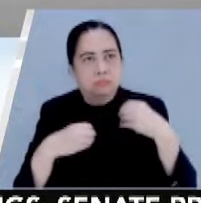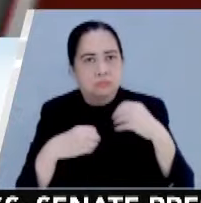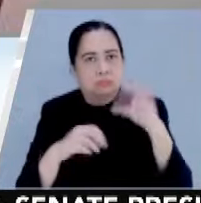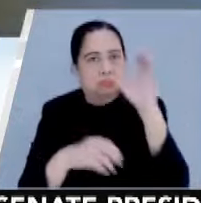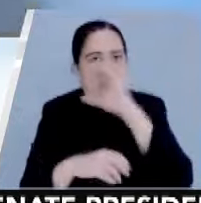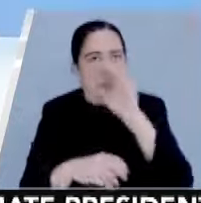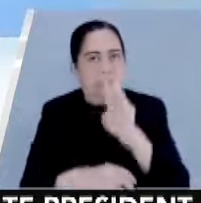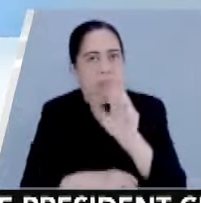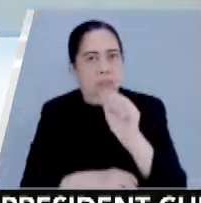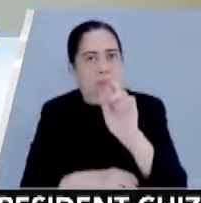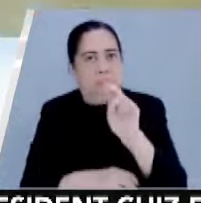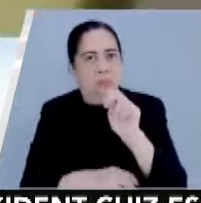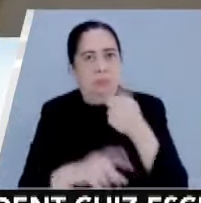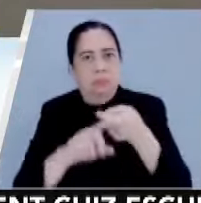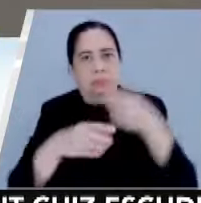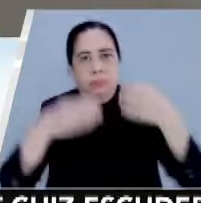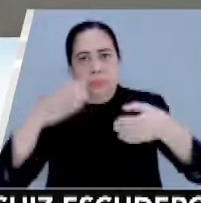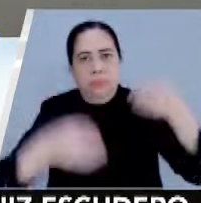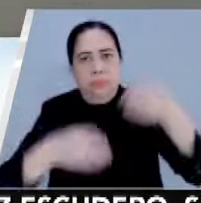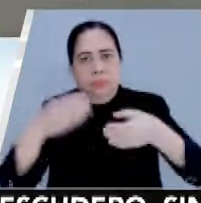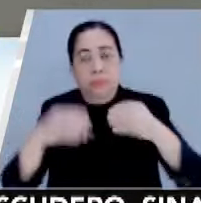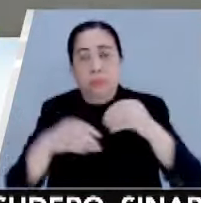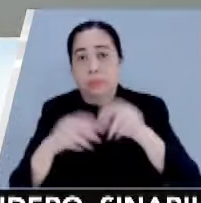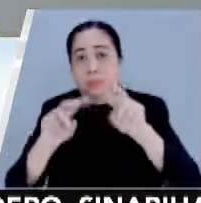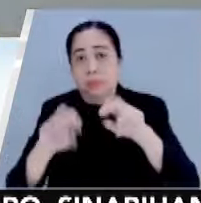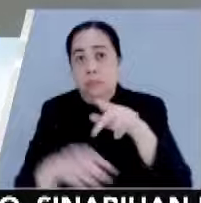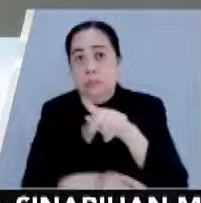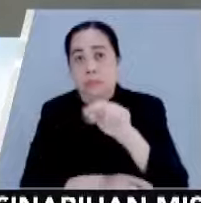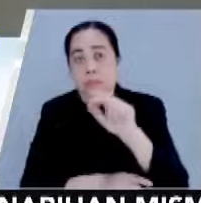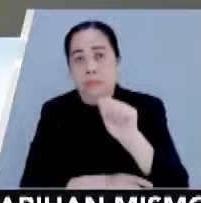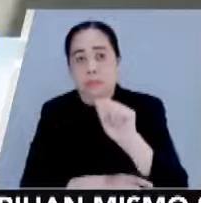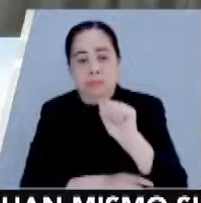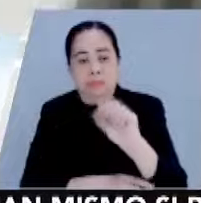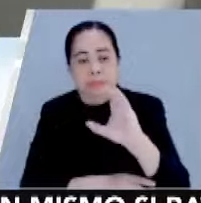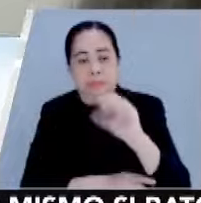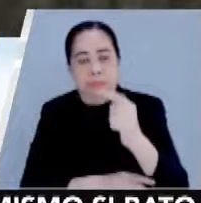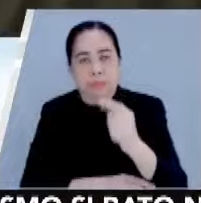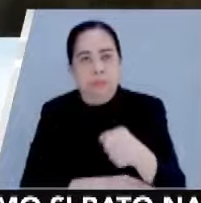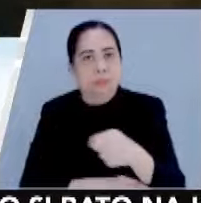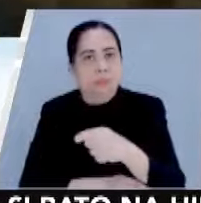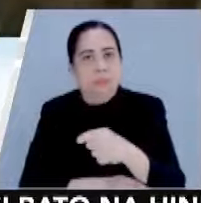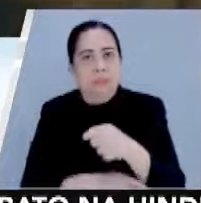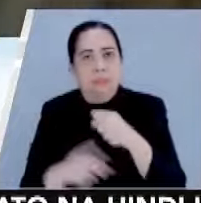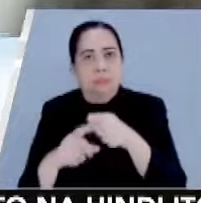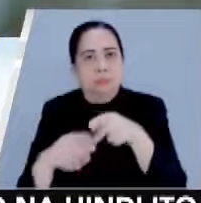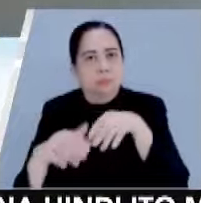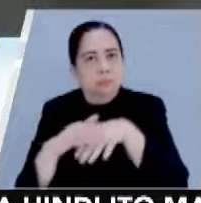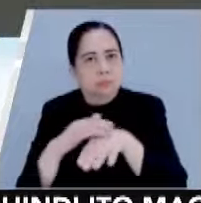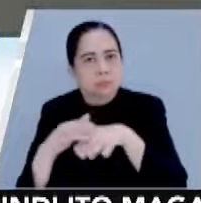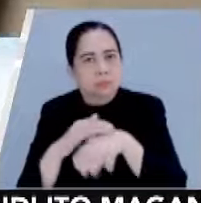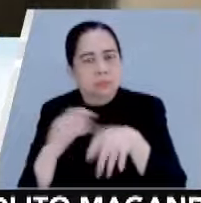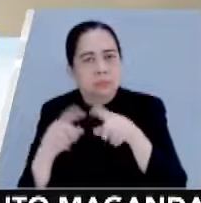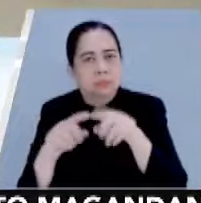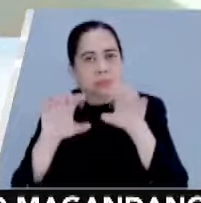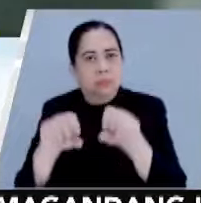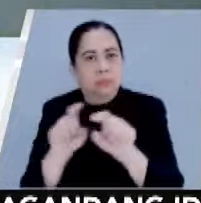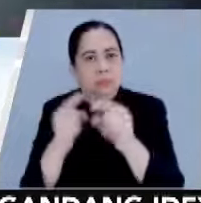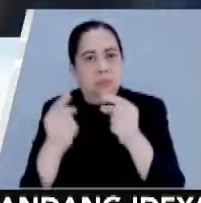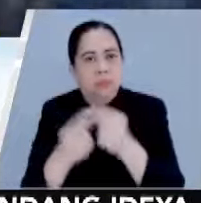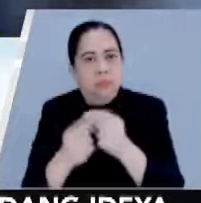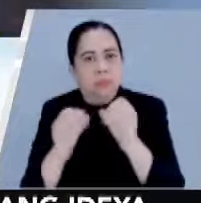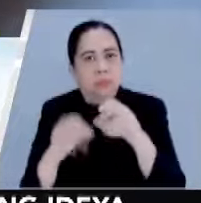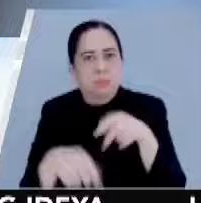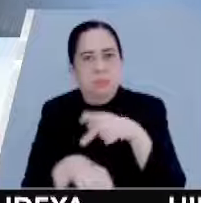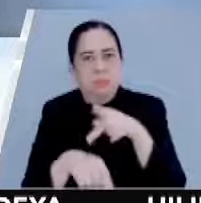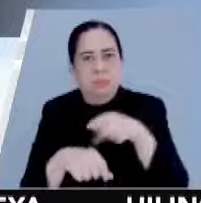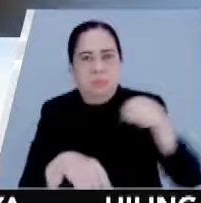korte. Sa investigasyon ng PNP ACG, hindi raw makaka-access sa website ng naarestong grupo kung local credit card ang